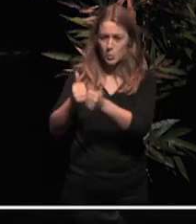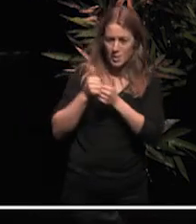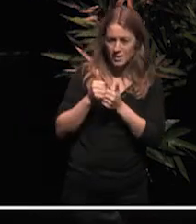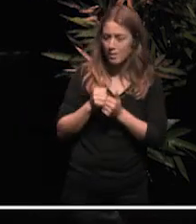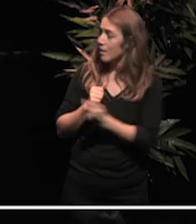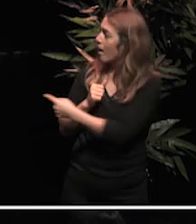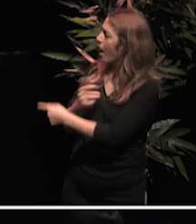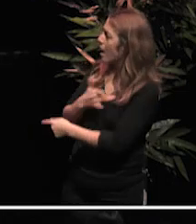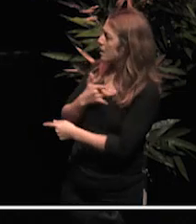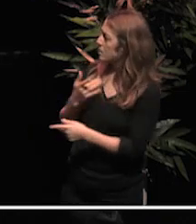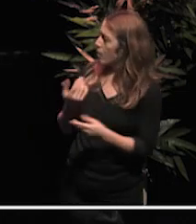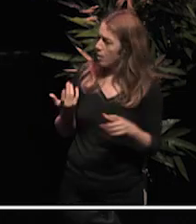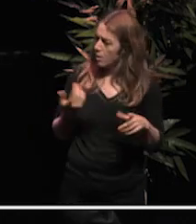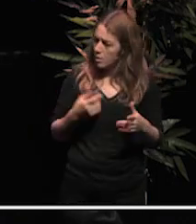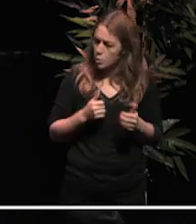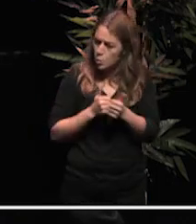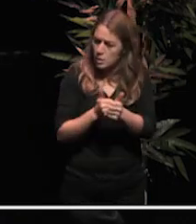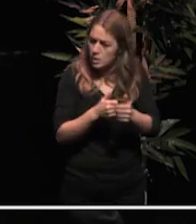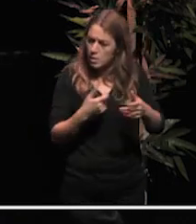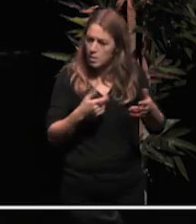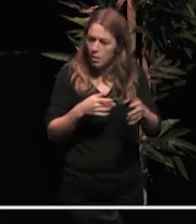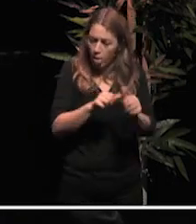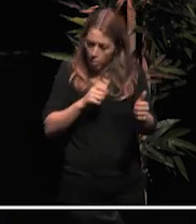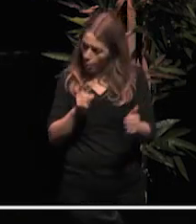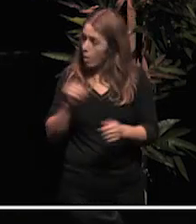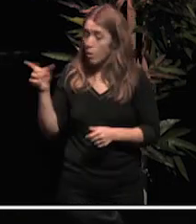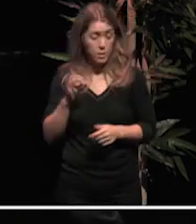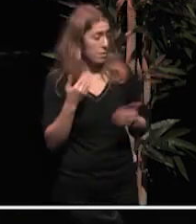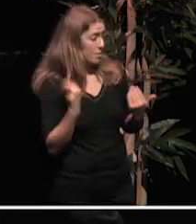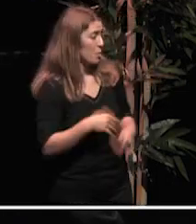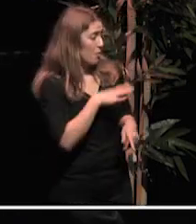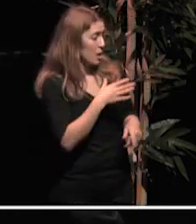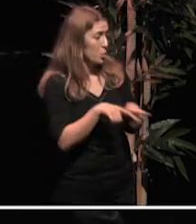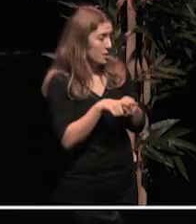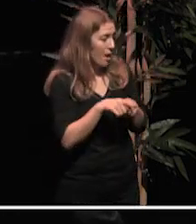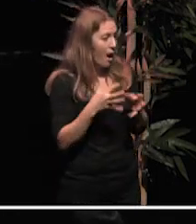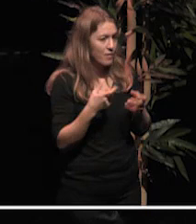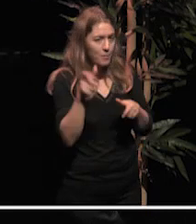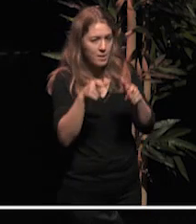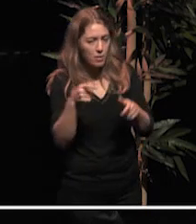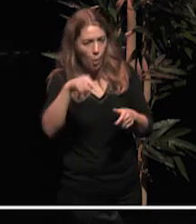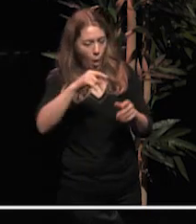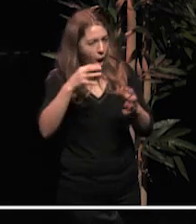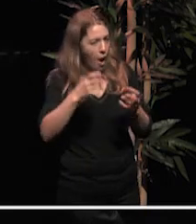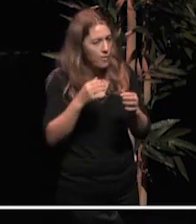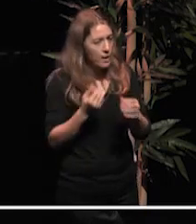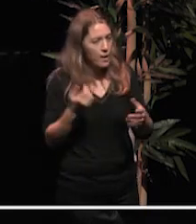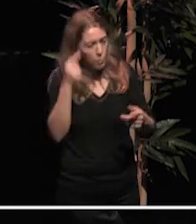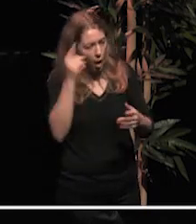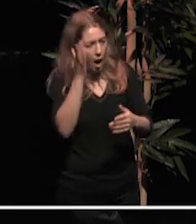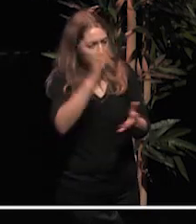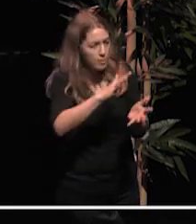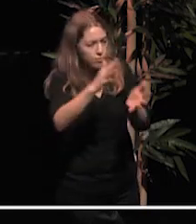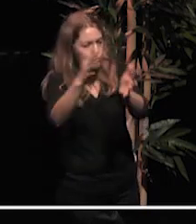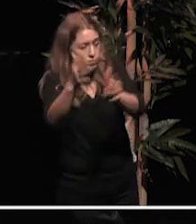à la page. D'abord, c'est important pour moi. C'est puis le côté professeur que je suis, le côté altruiste, de donner aux gens l'envie du futur. Donc, se tenir à la page, c'est